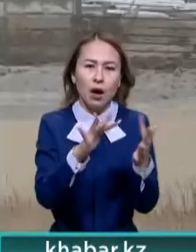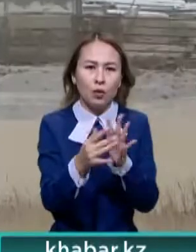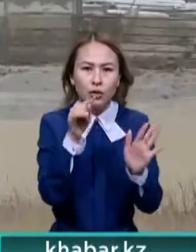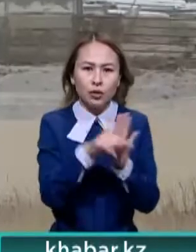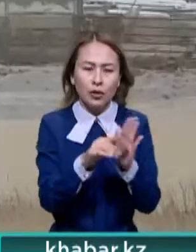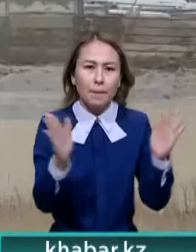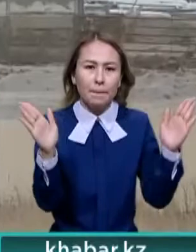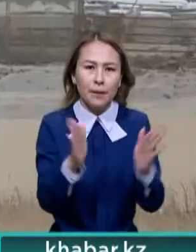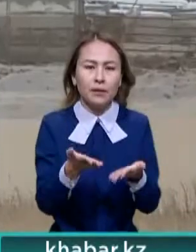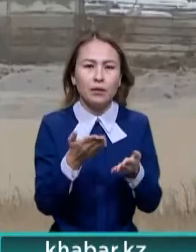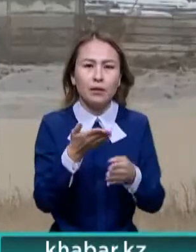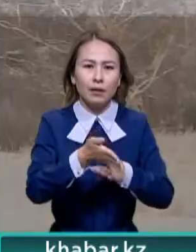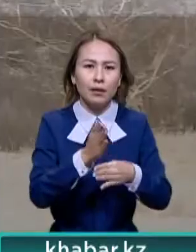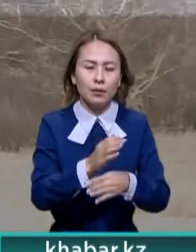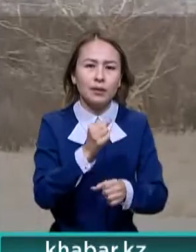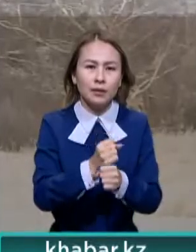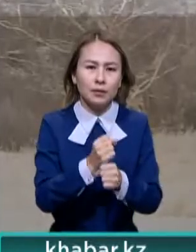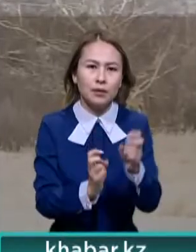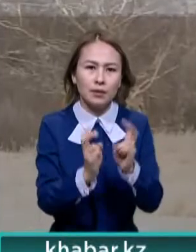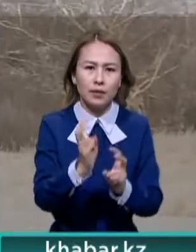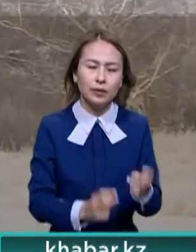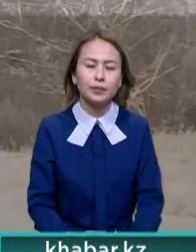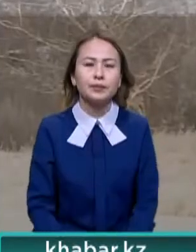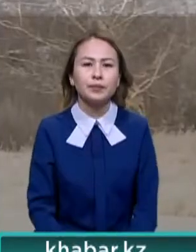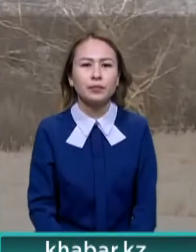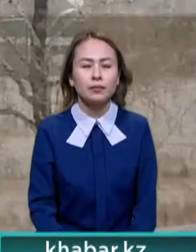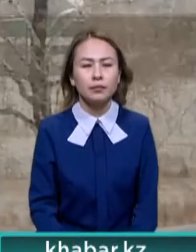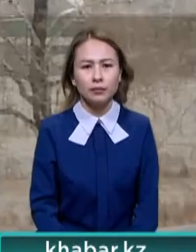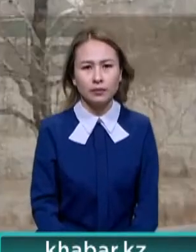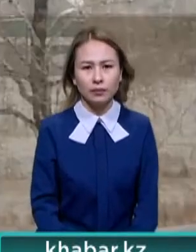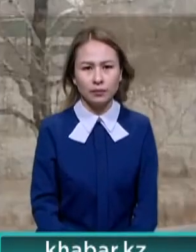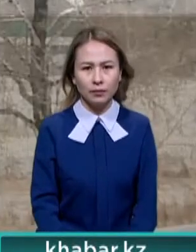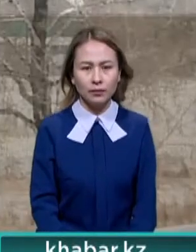олар шағын наубайхана ашқан. Мағауия Қалиев, Сергей Трахтенберг, хабар, Қостанай.